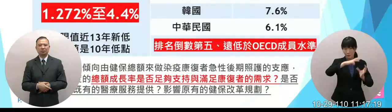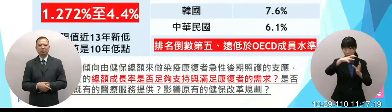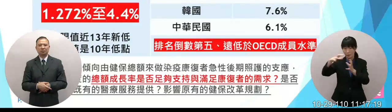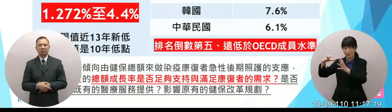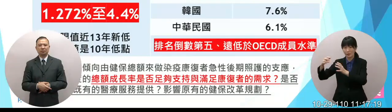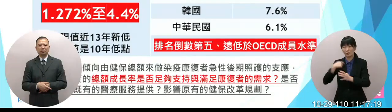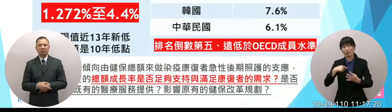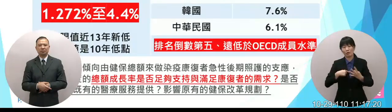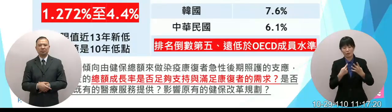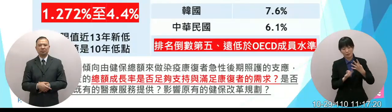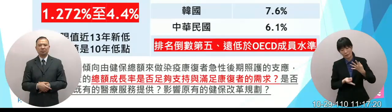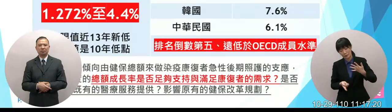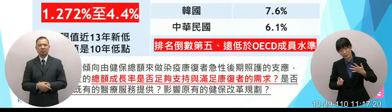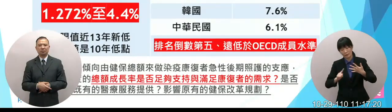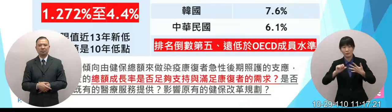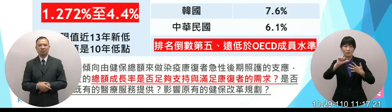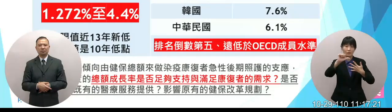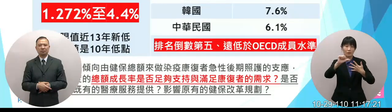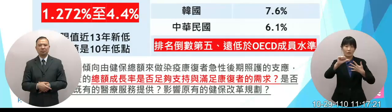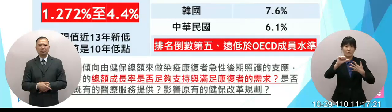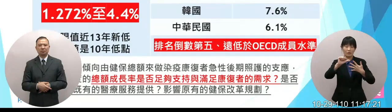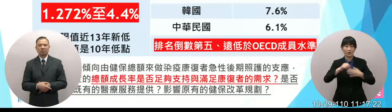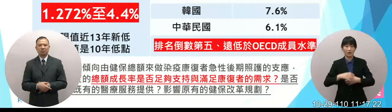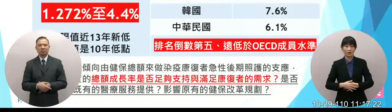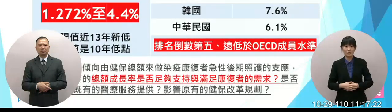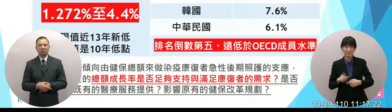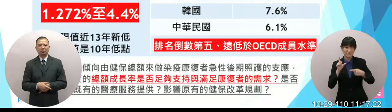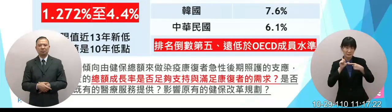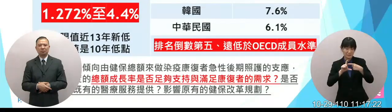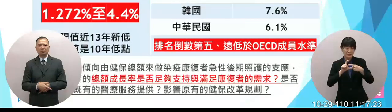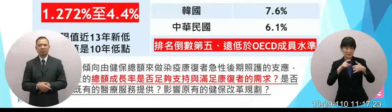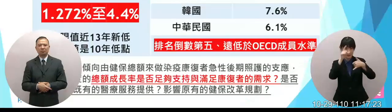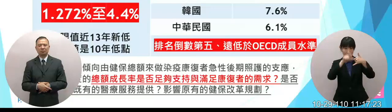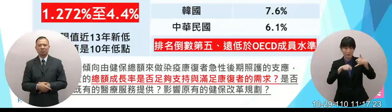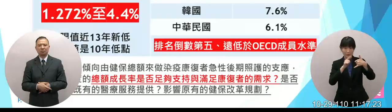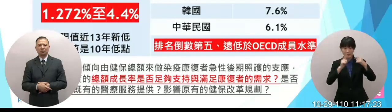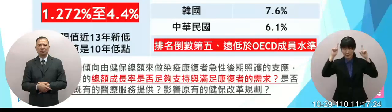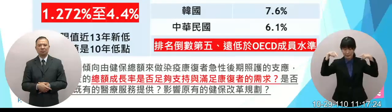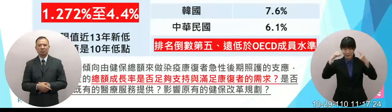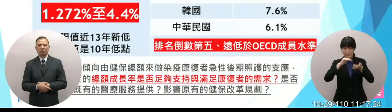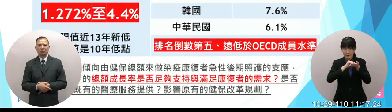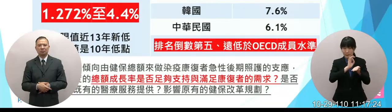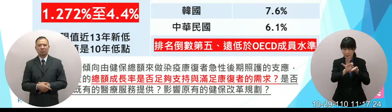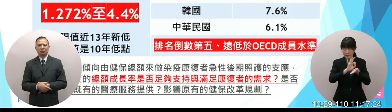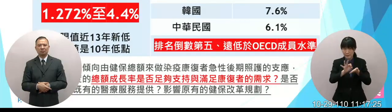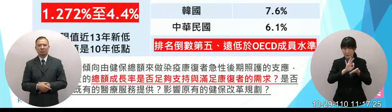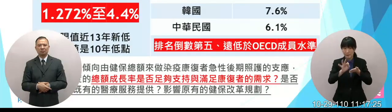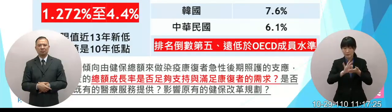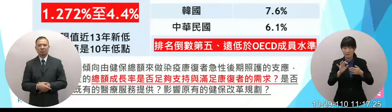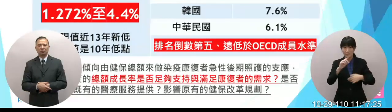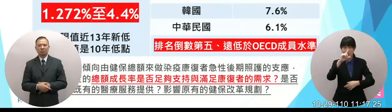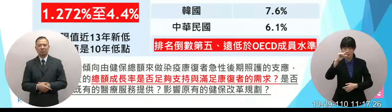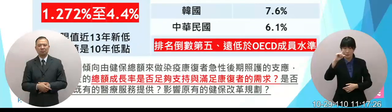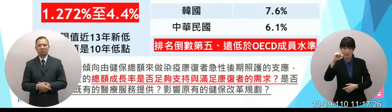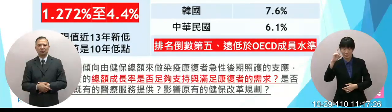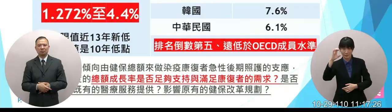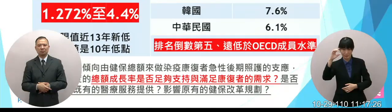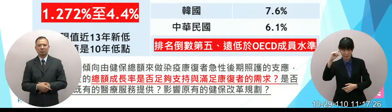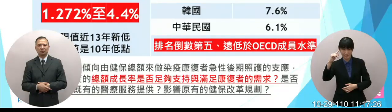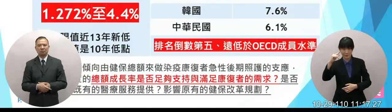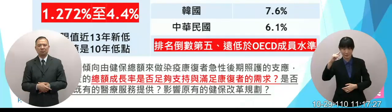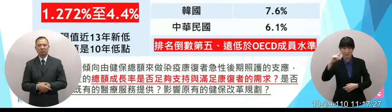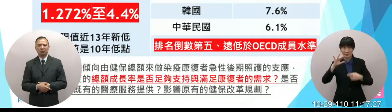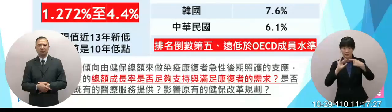五，排名倒数第五。平均每个人的经常性医疗保健支出占 GDP 的比例仅仅